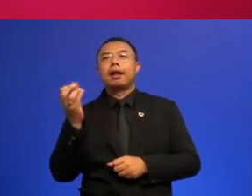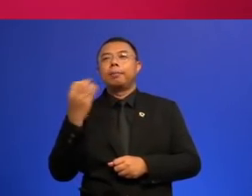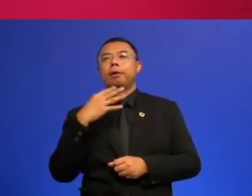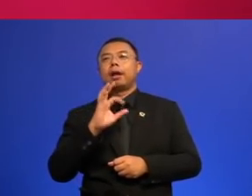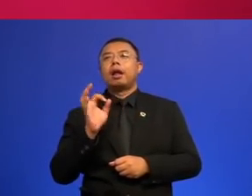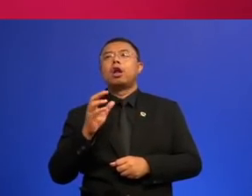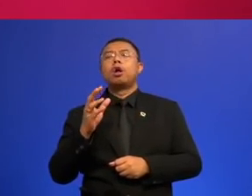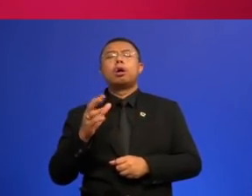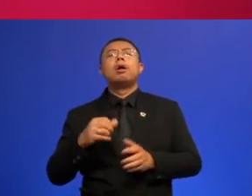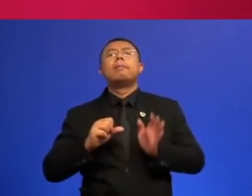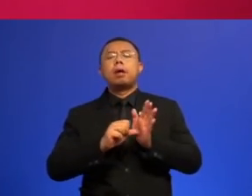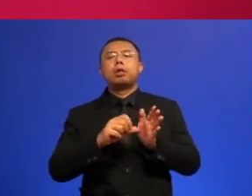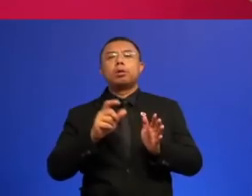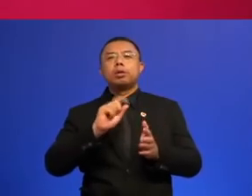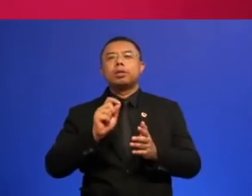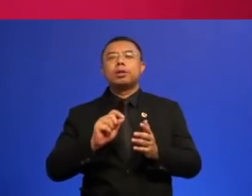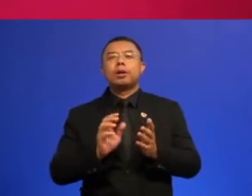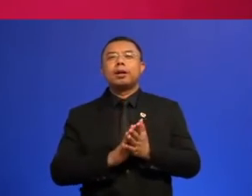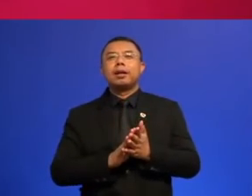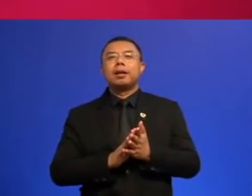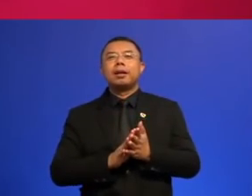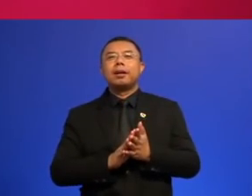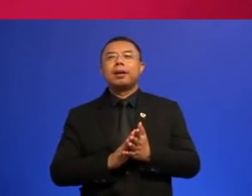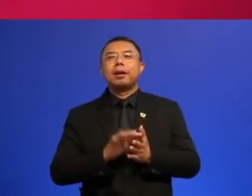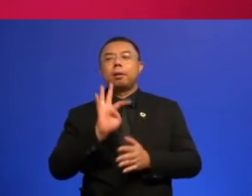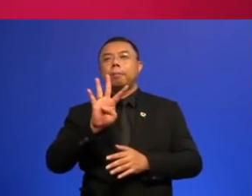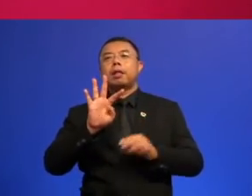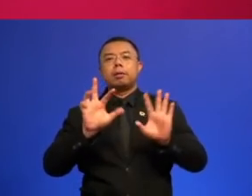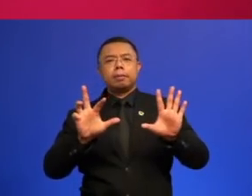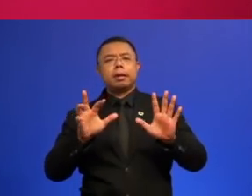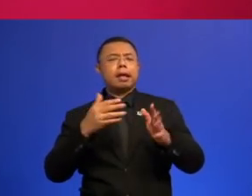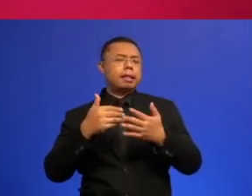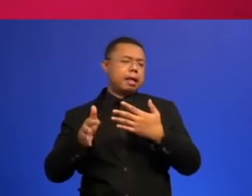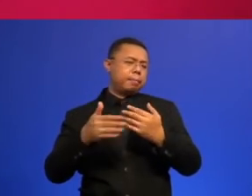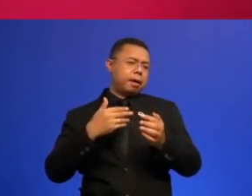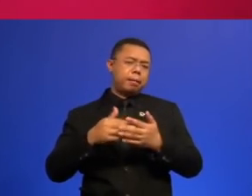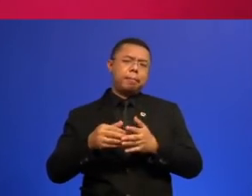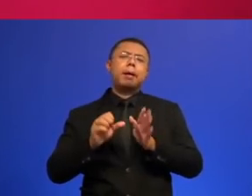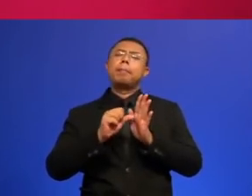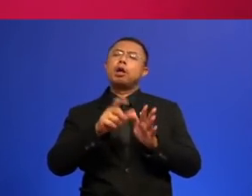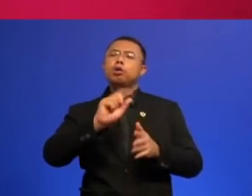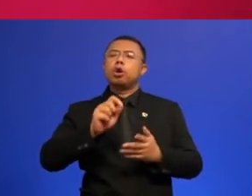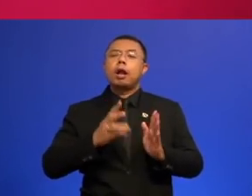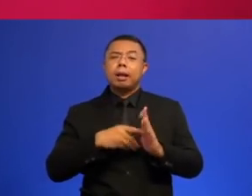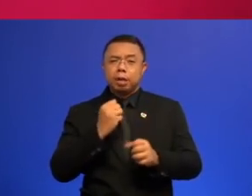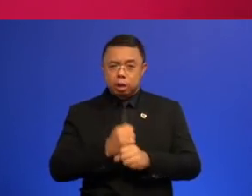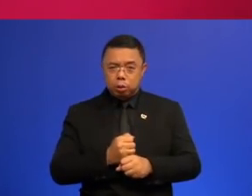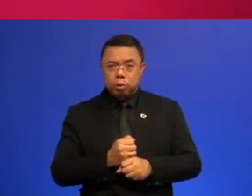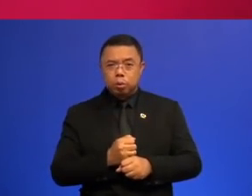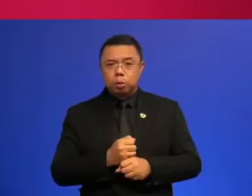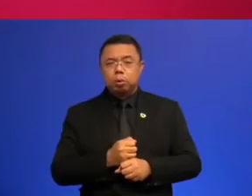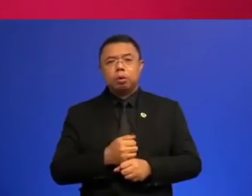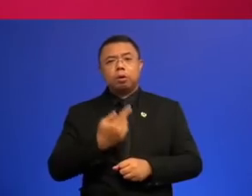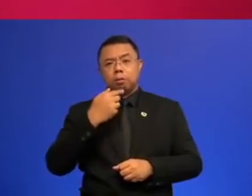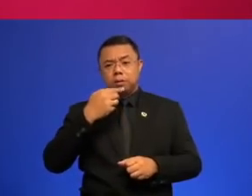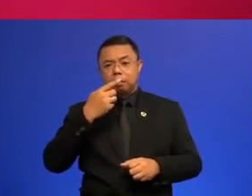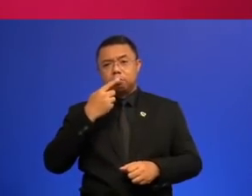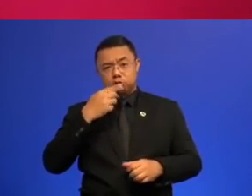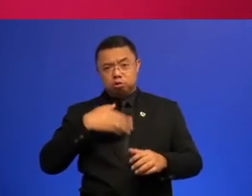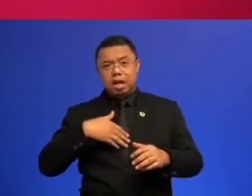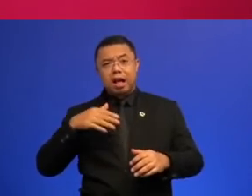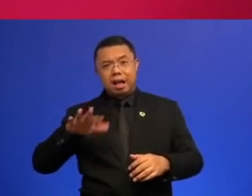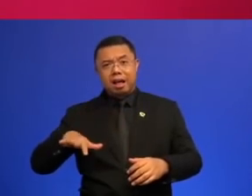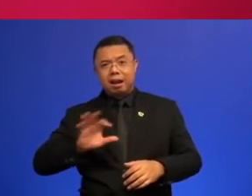Pak. Bantu sekolah minggu, 49. Oh, sorry, 49. Ya udah, enggak apa-apa. Enggak punya anak itu enggak